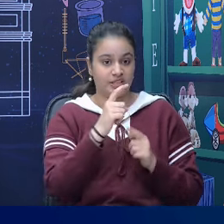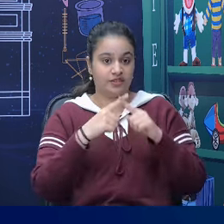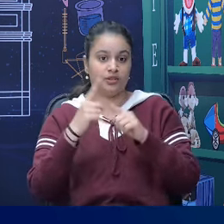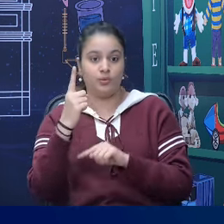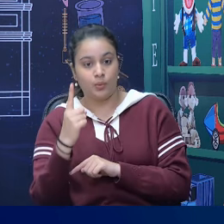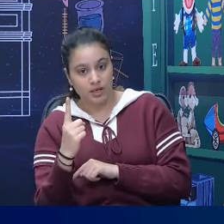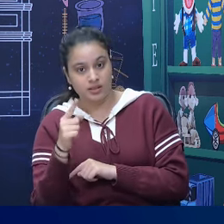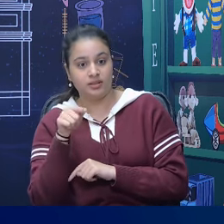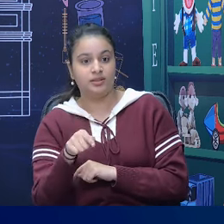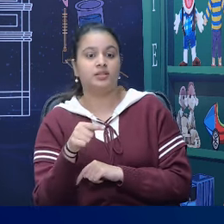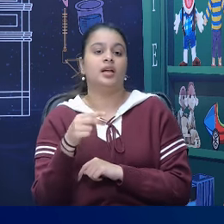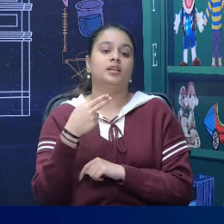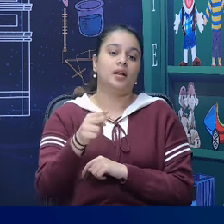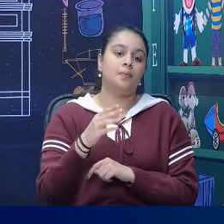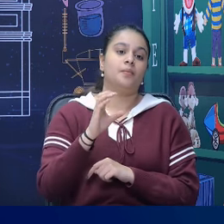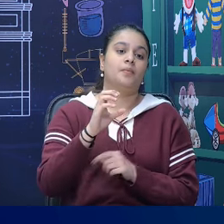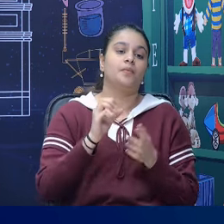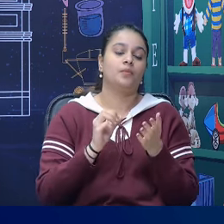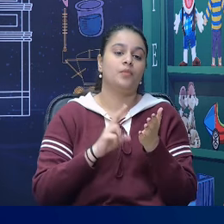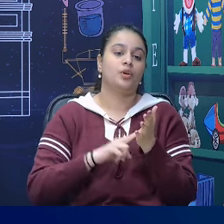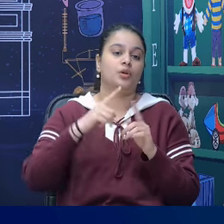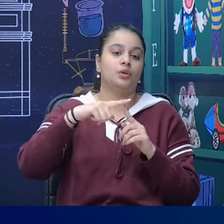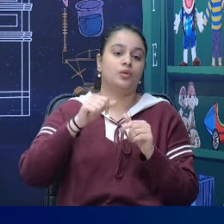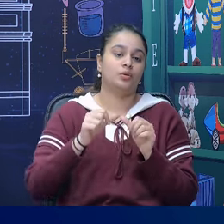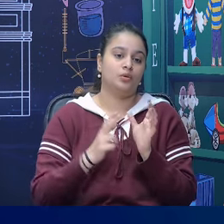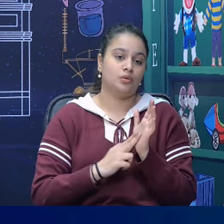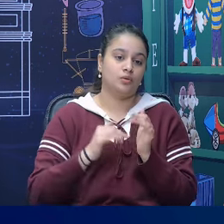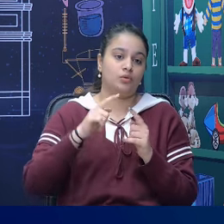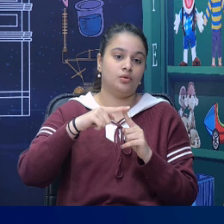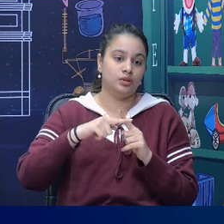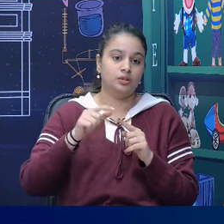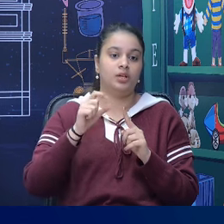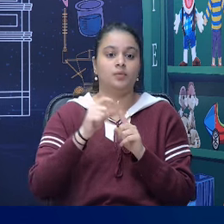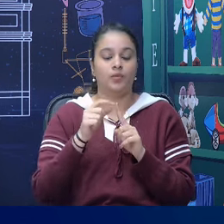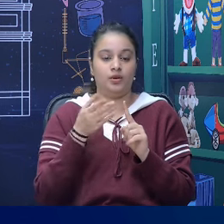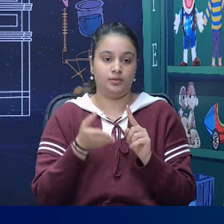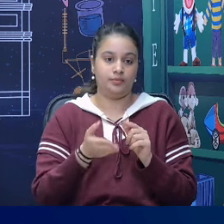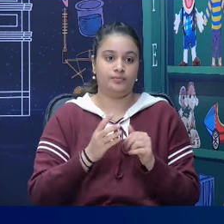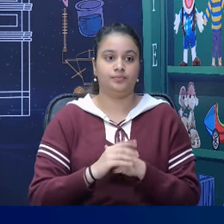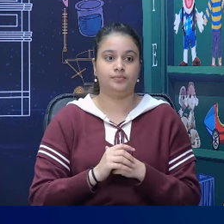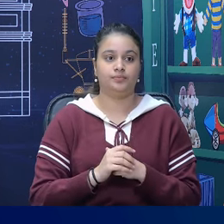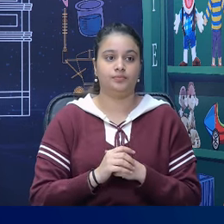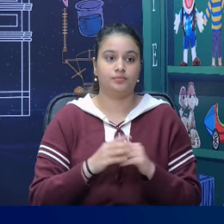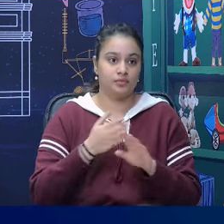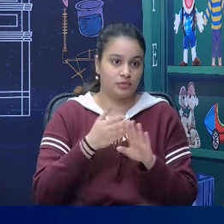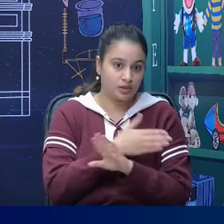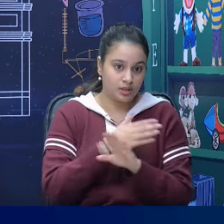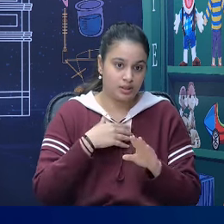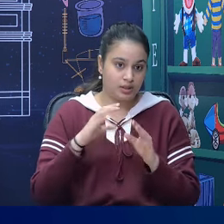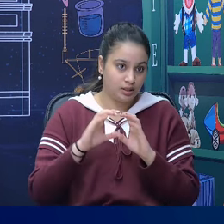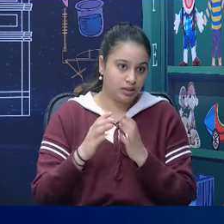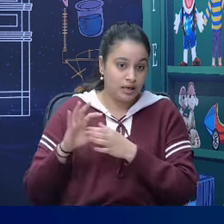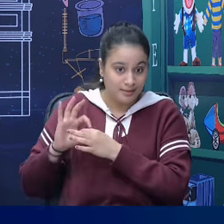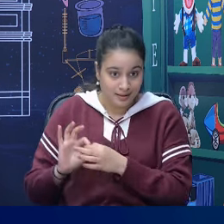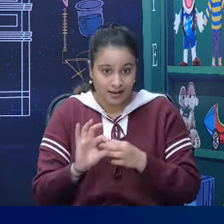कह रहे हैं ये कांस्टेंट पॉलिनो मियल है जी आप समझ पाए बिल्कुल मैंने आपको बिल्कुल अपनी प्रीवियस क्लासे से जोड़ के बताया कि